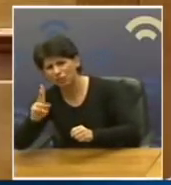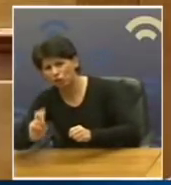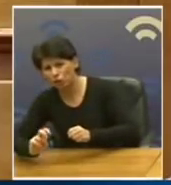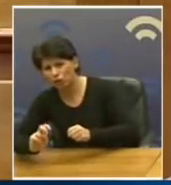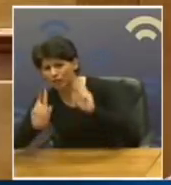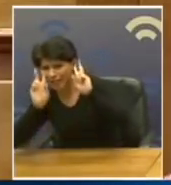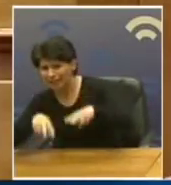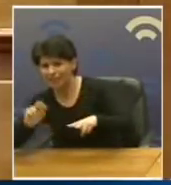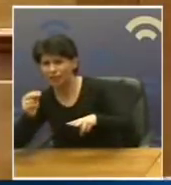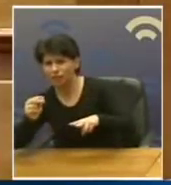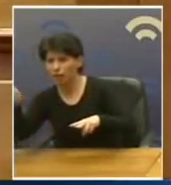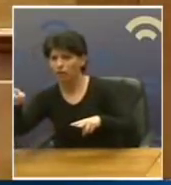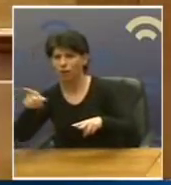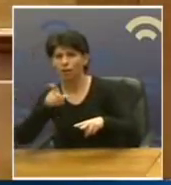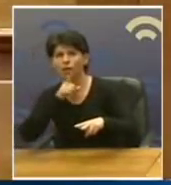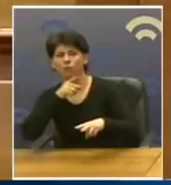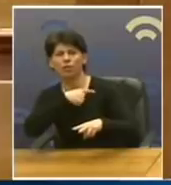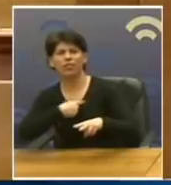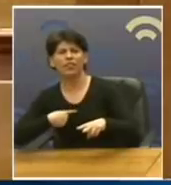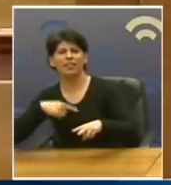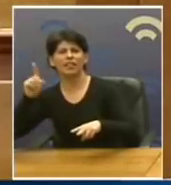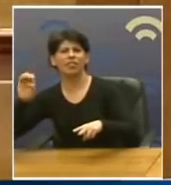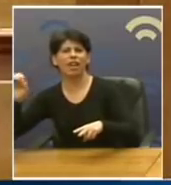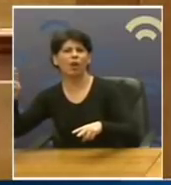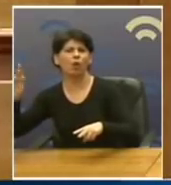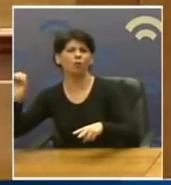η Βουλή έναν διοικητή 10?